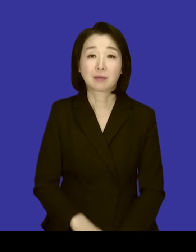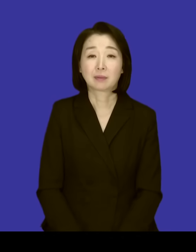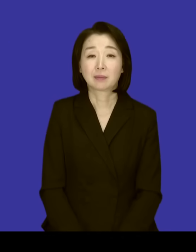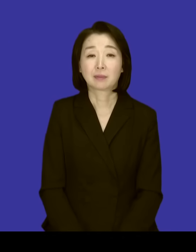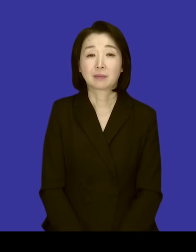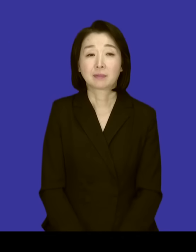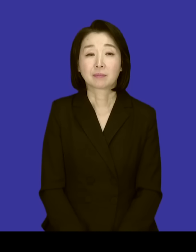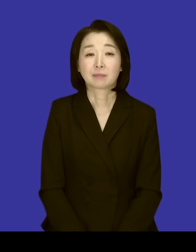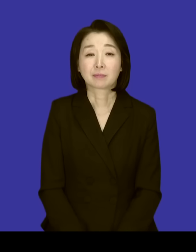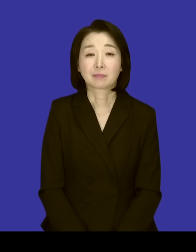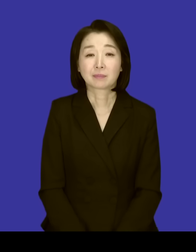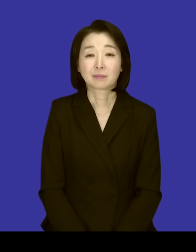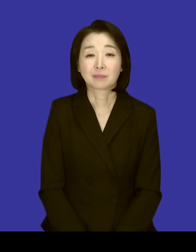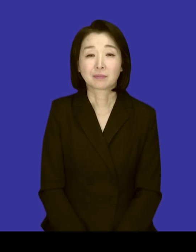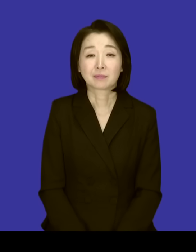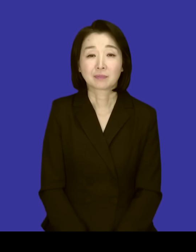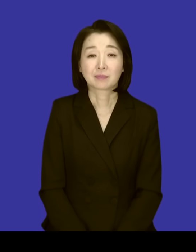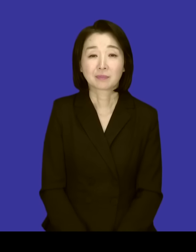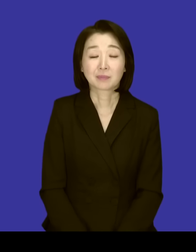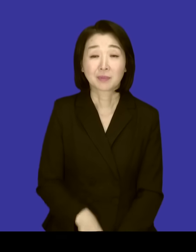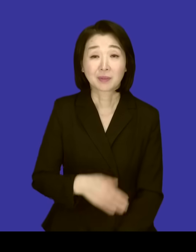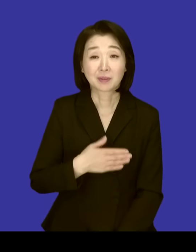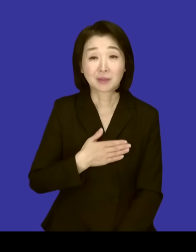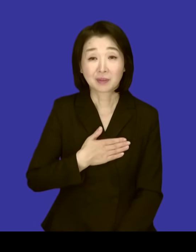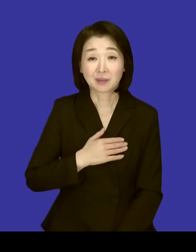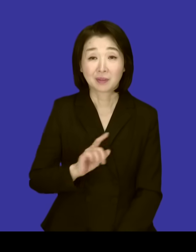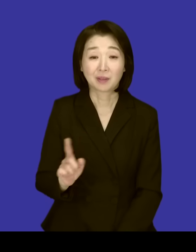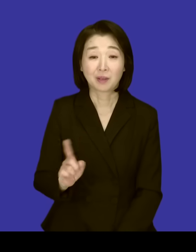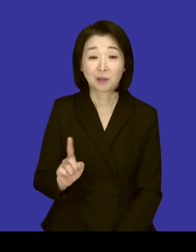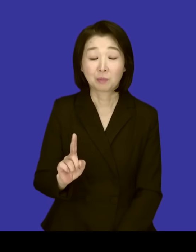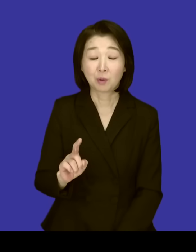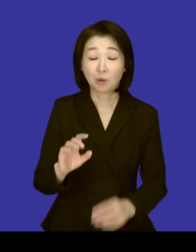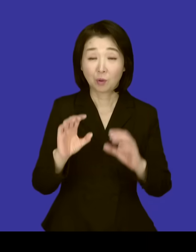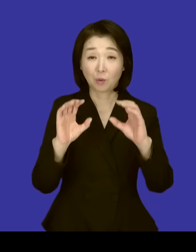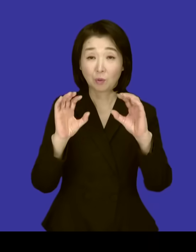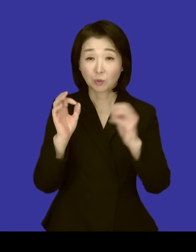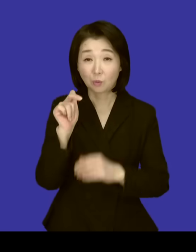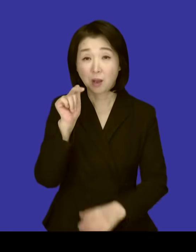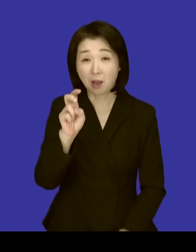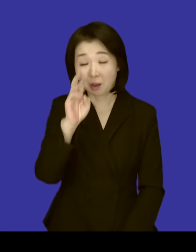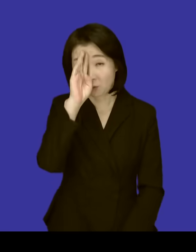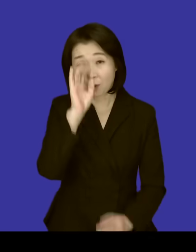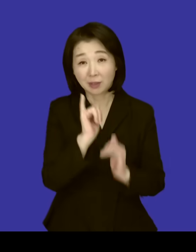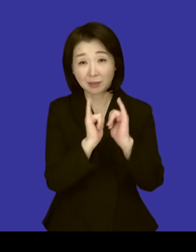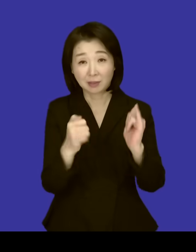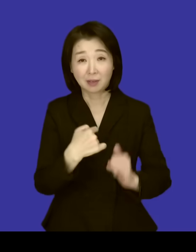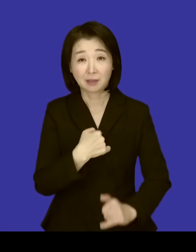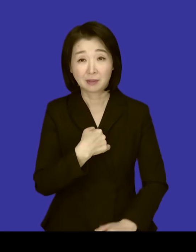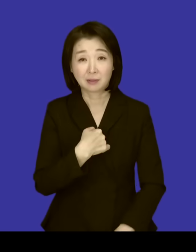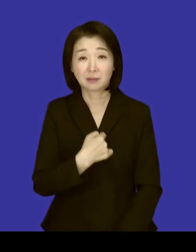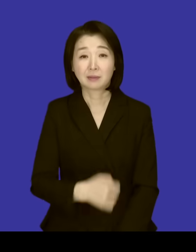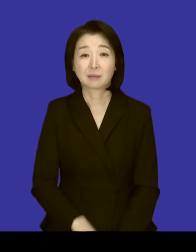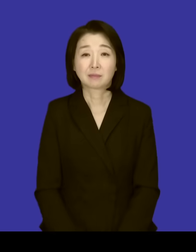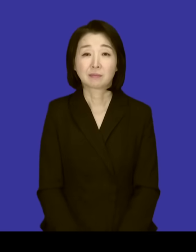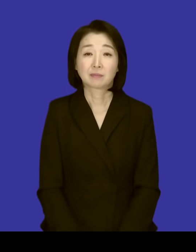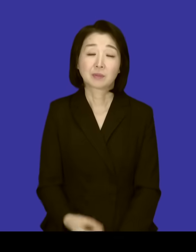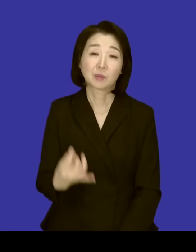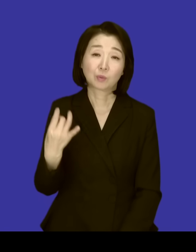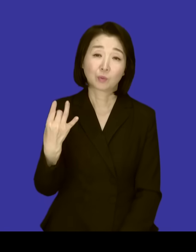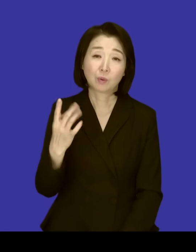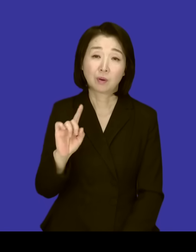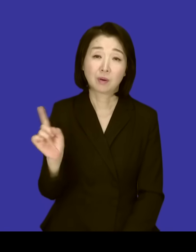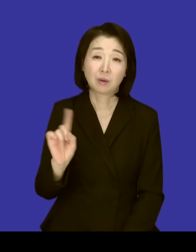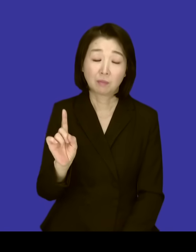일단은 제 가장 대표적으로 알려져 있는 제가 소아암 환자였거든요. 예. 원래는